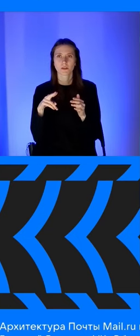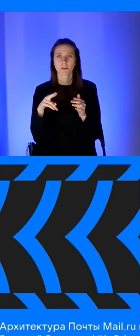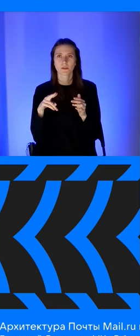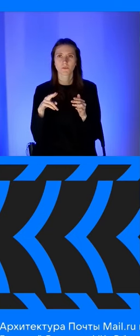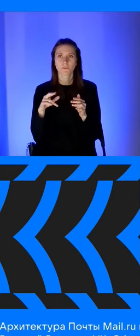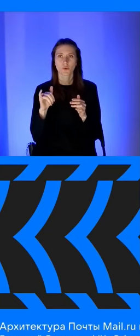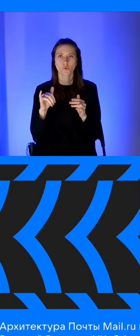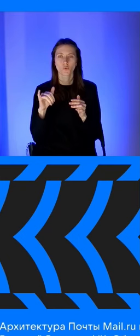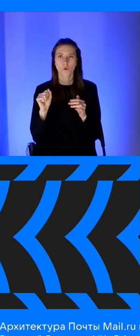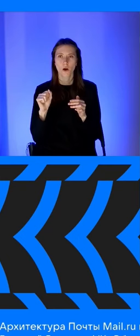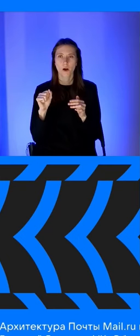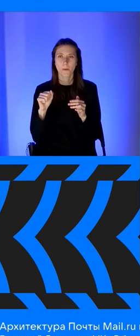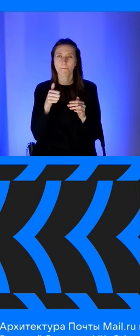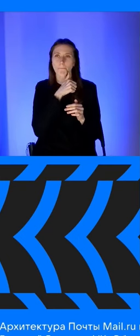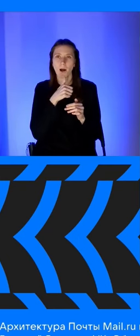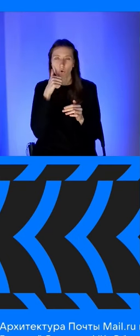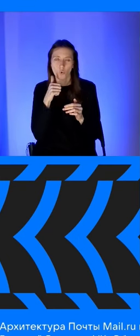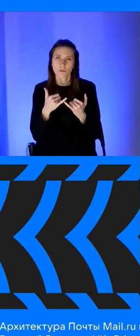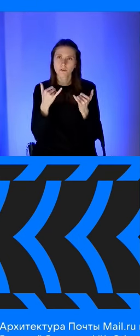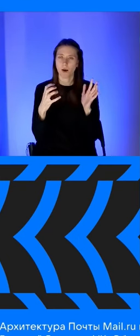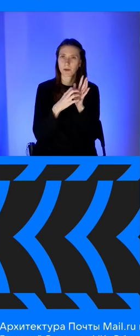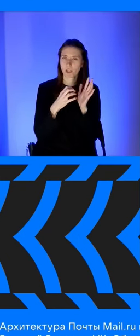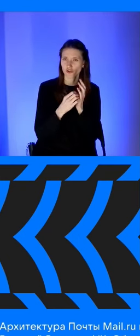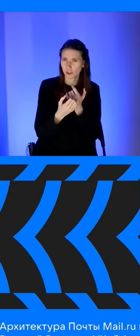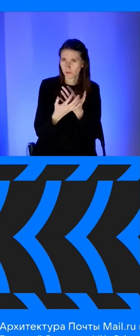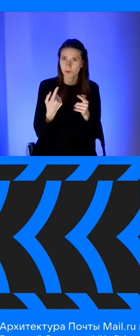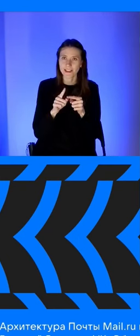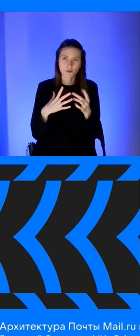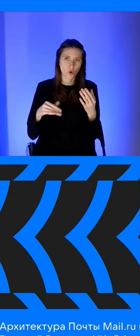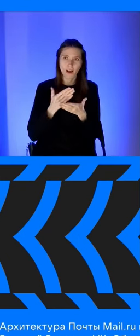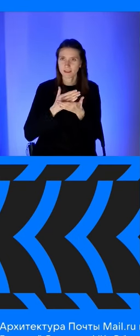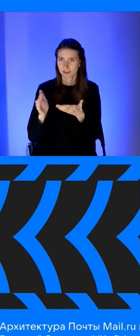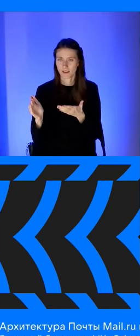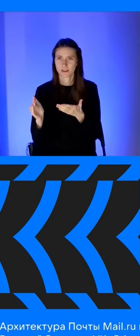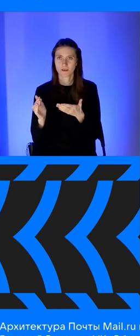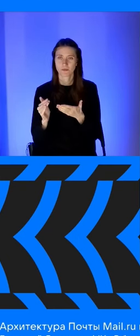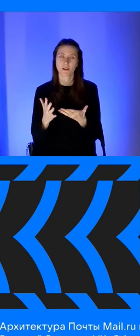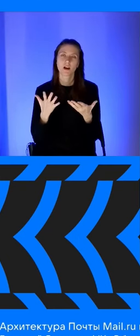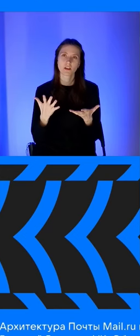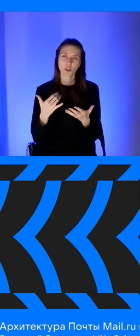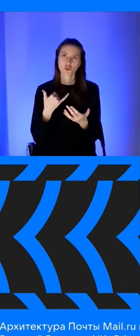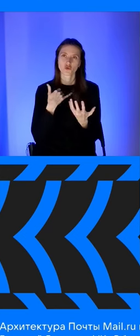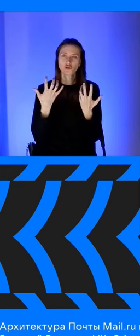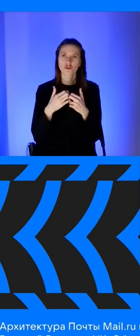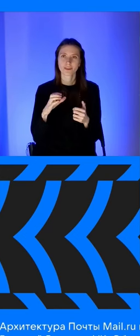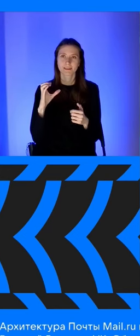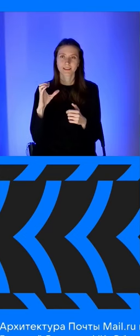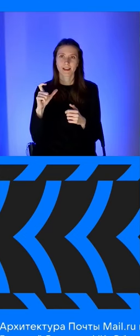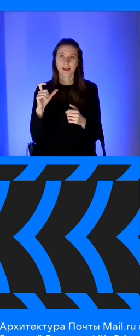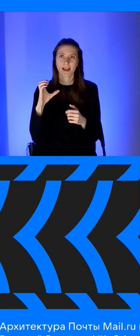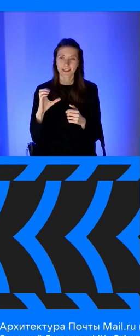по аутстокену, по паролю для приложений и так далее. Вот. Естественно, у нас считается SLA по